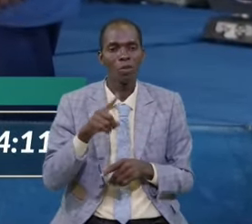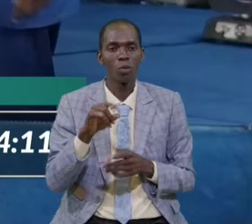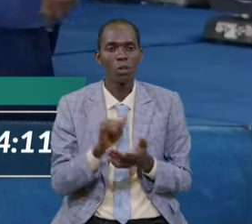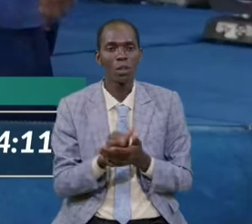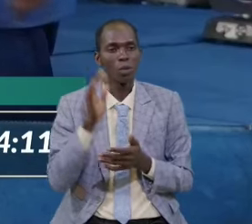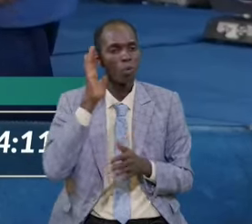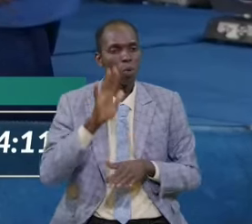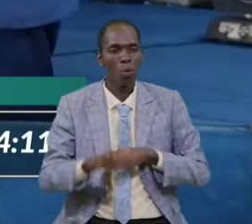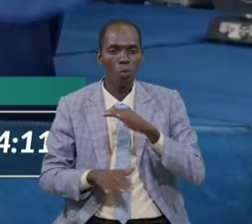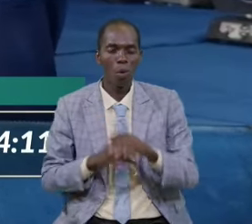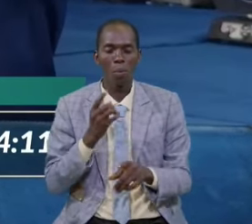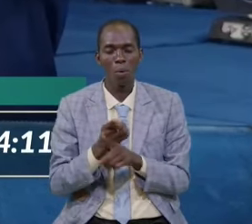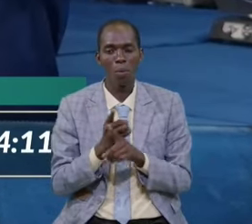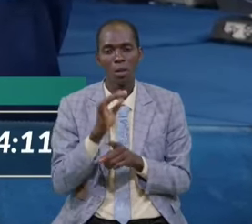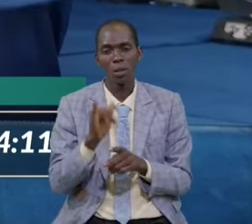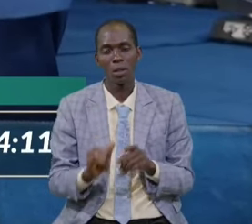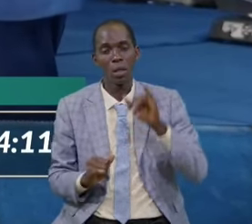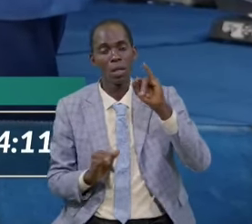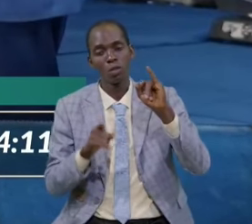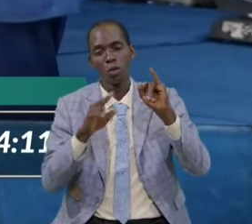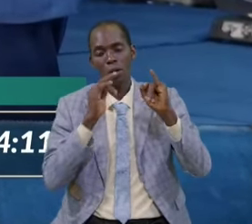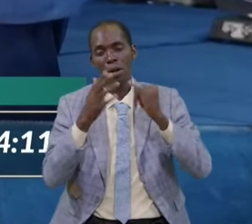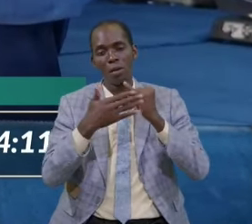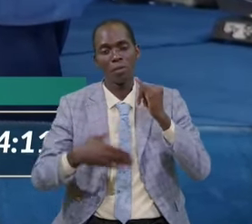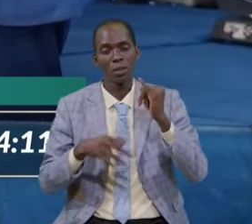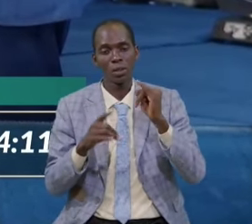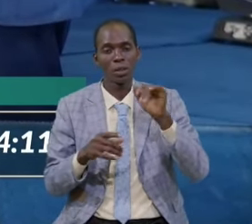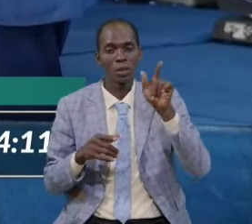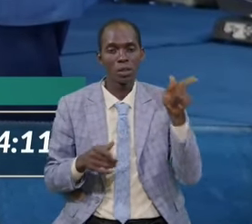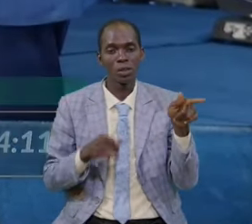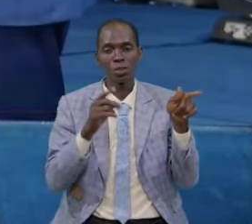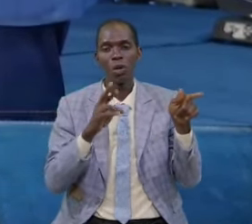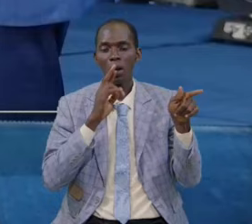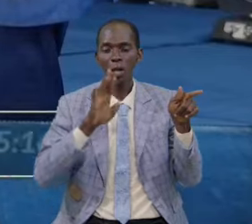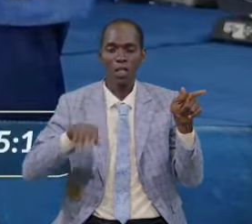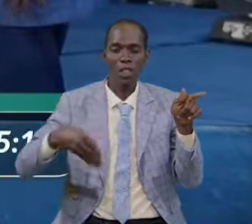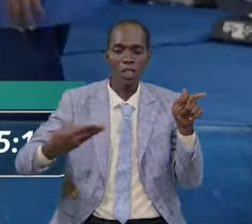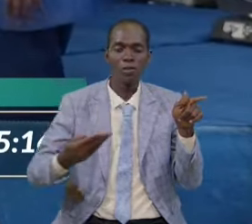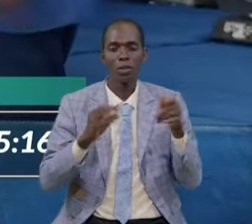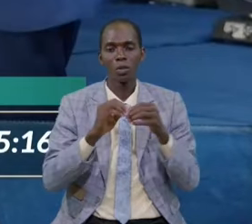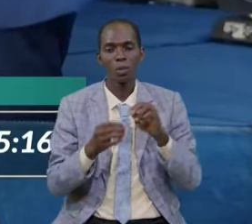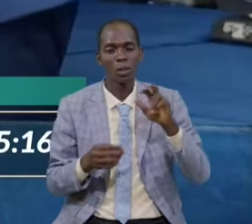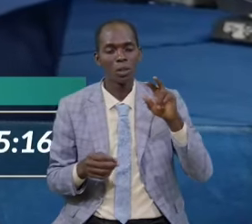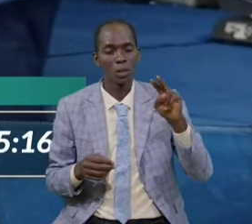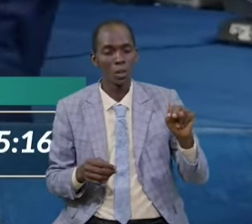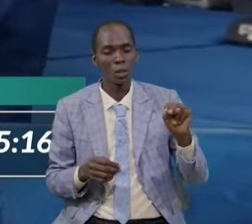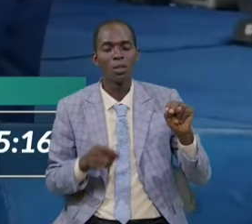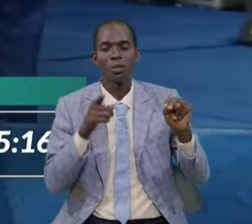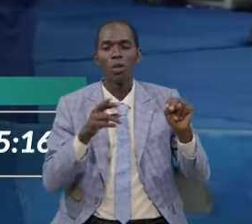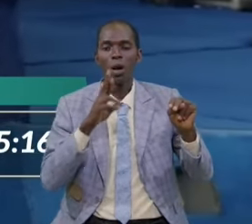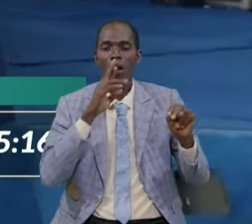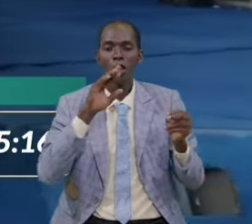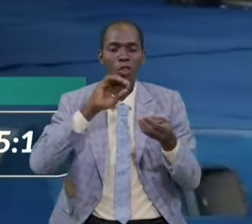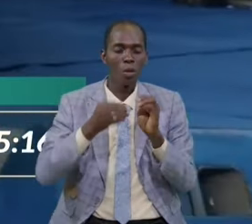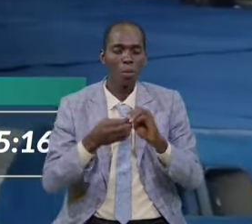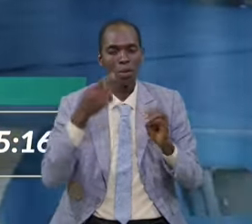l'intégrité. Tu es y invité. Tu reçois. Troisièmement, tu es nommé par la